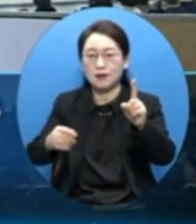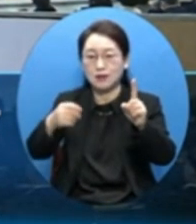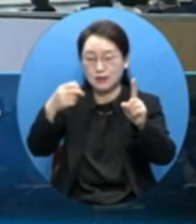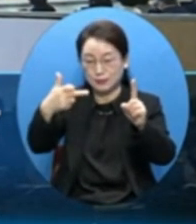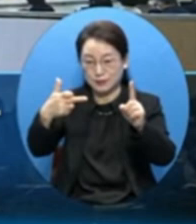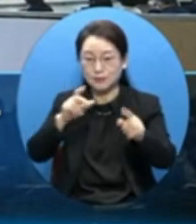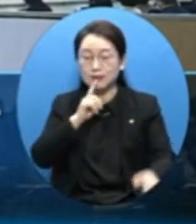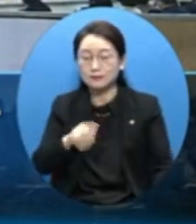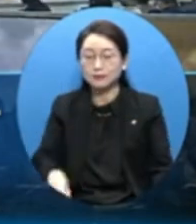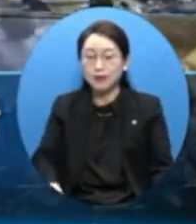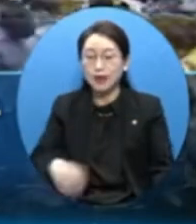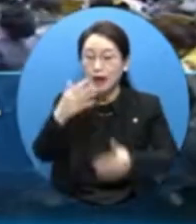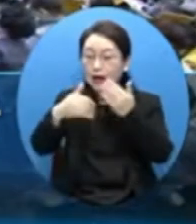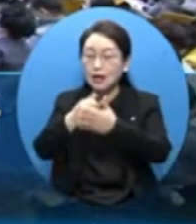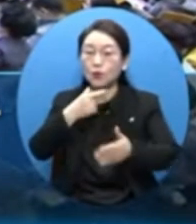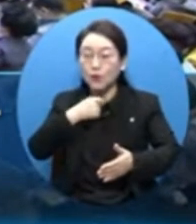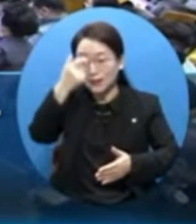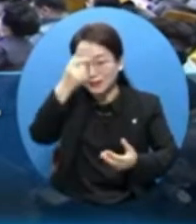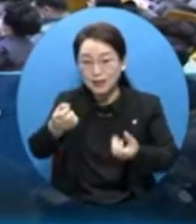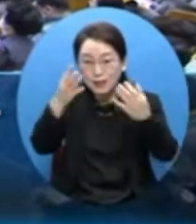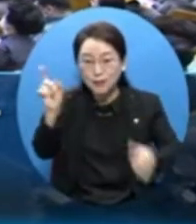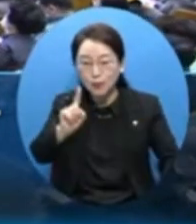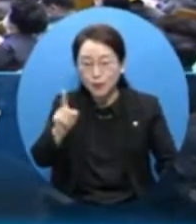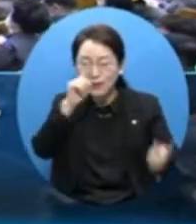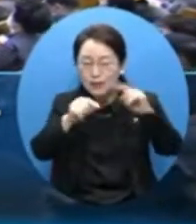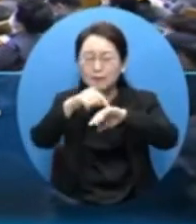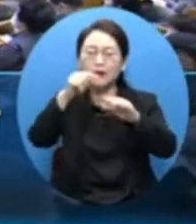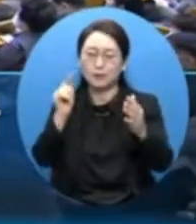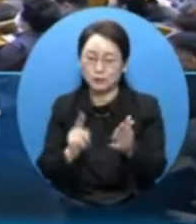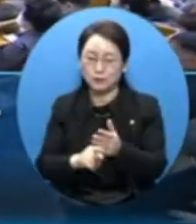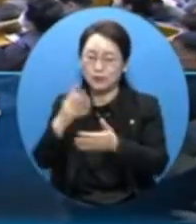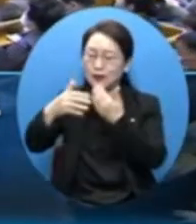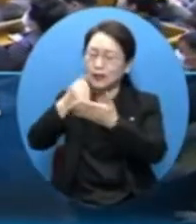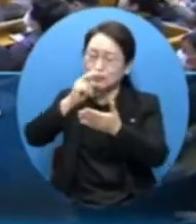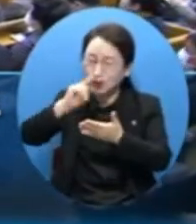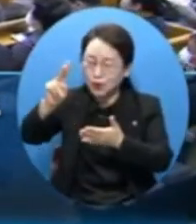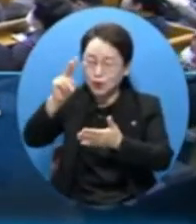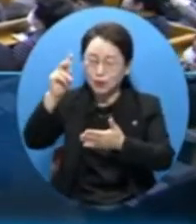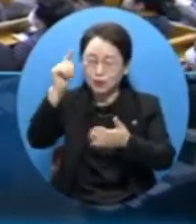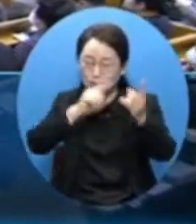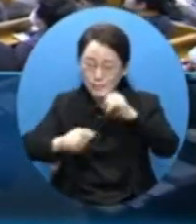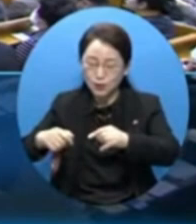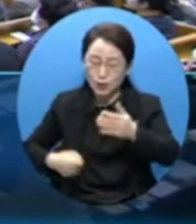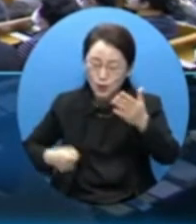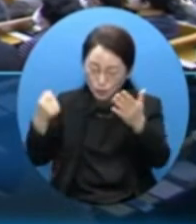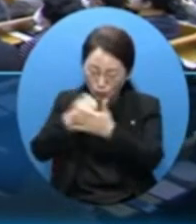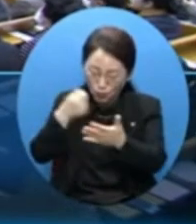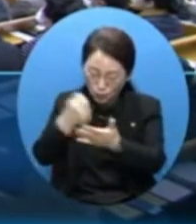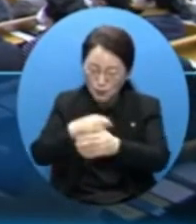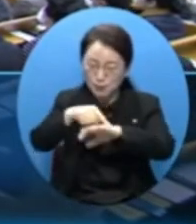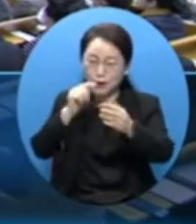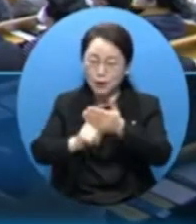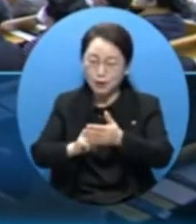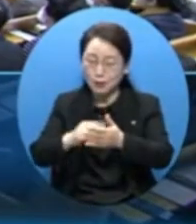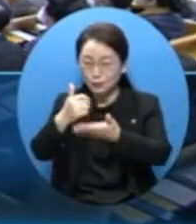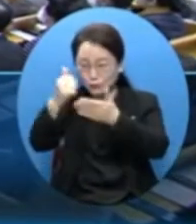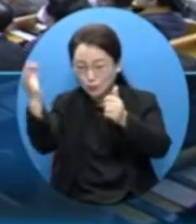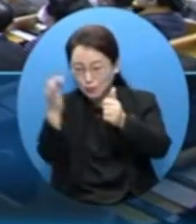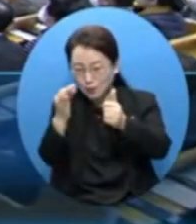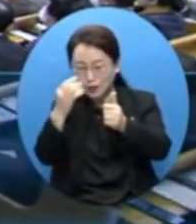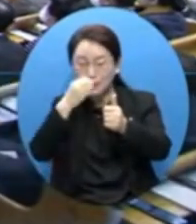하나님께서 구하시는 제사는 상한 심령이라 하나님이여 상하고 통회하는 마음을 주께서 멸시하지